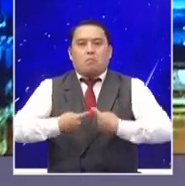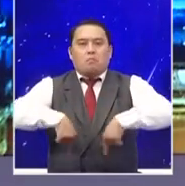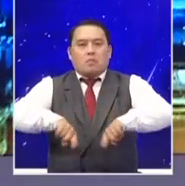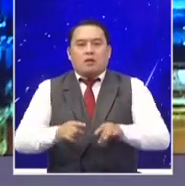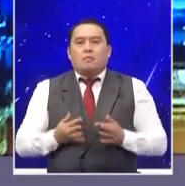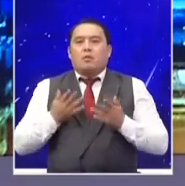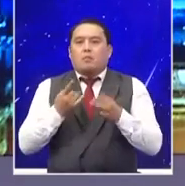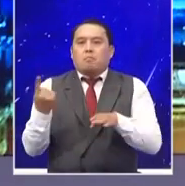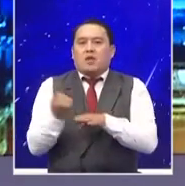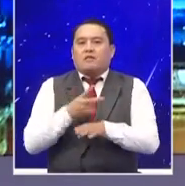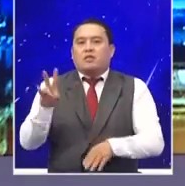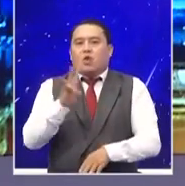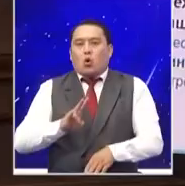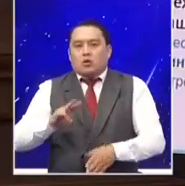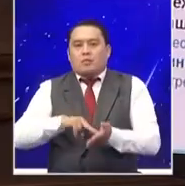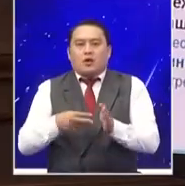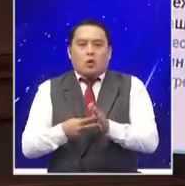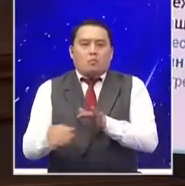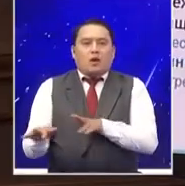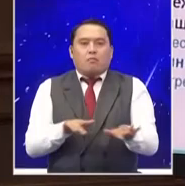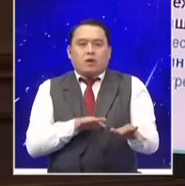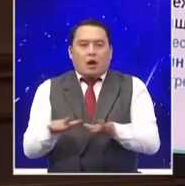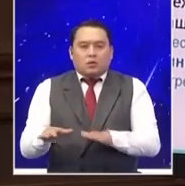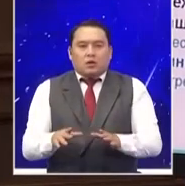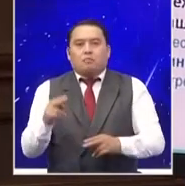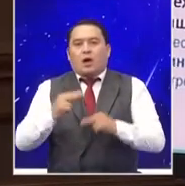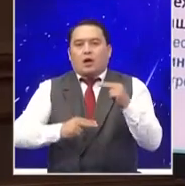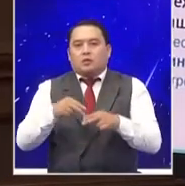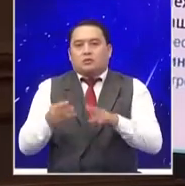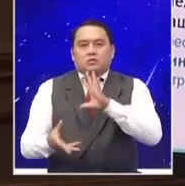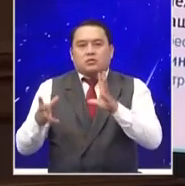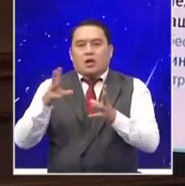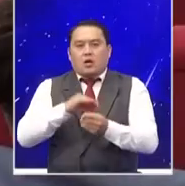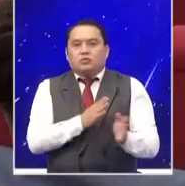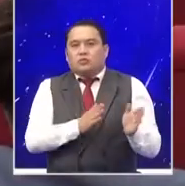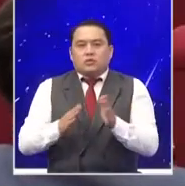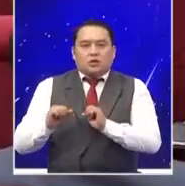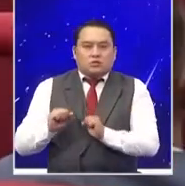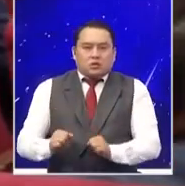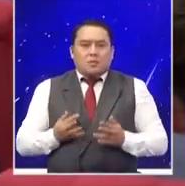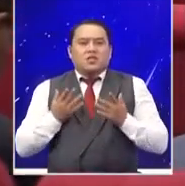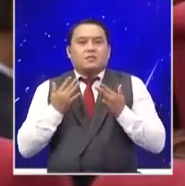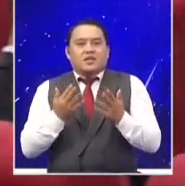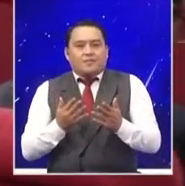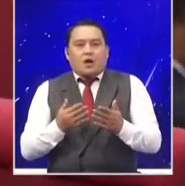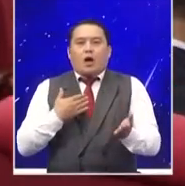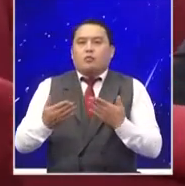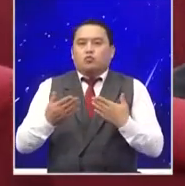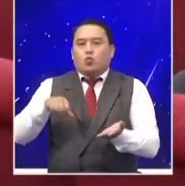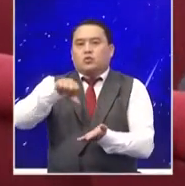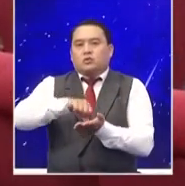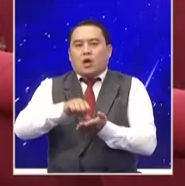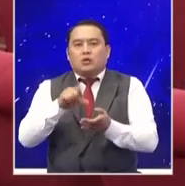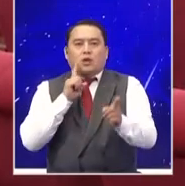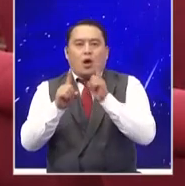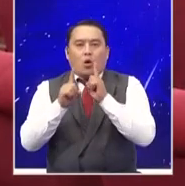потребовал до 1 ноября разработать план мероприятий для построения целостной системы защиты прав потребителей. Обсудили участники